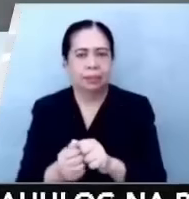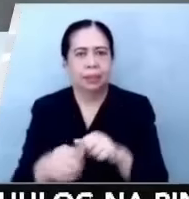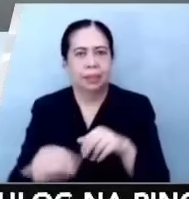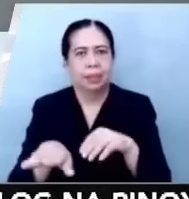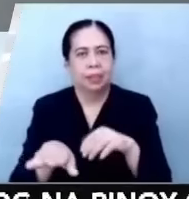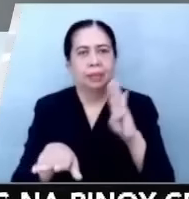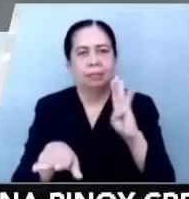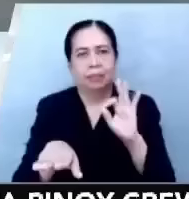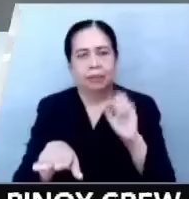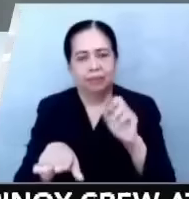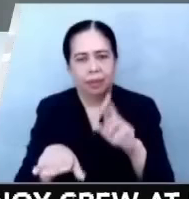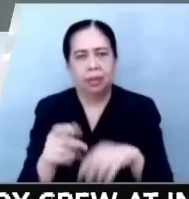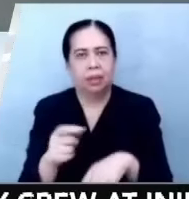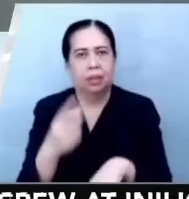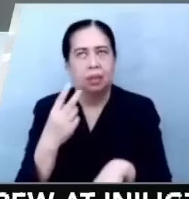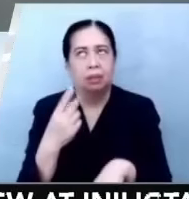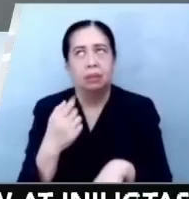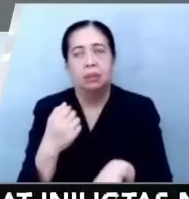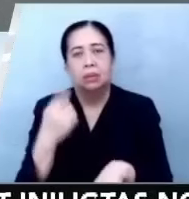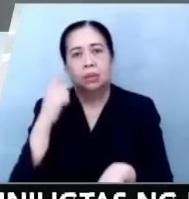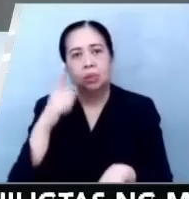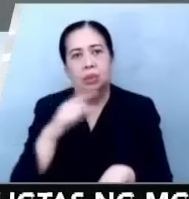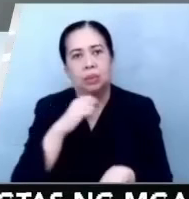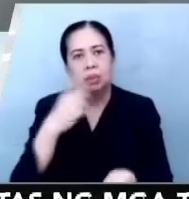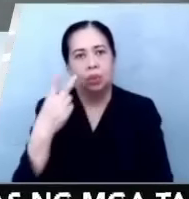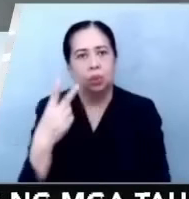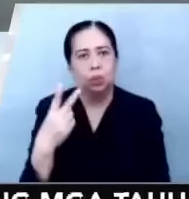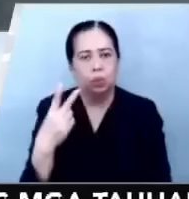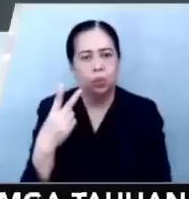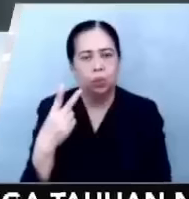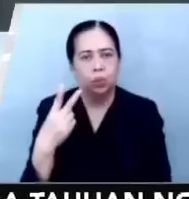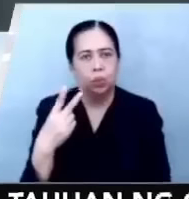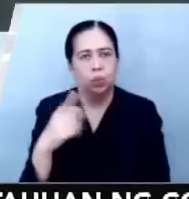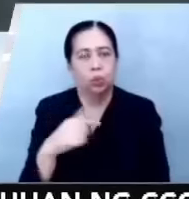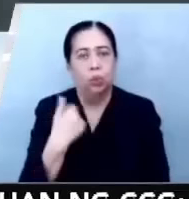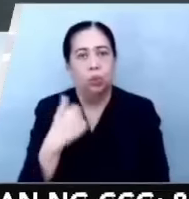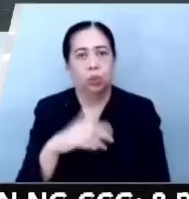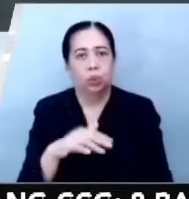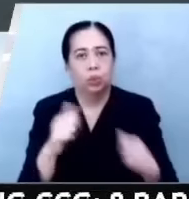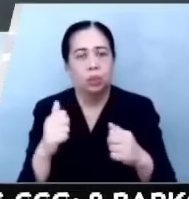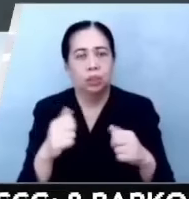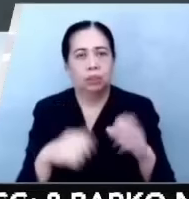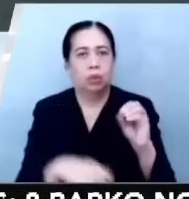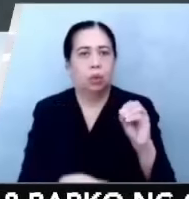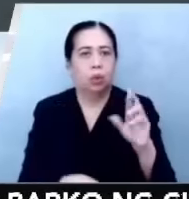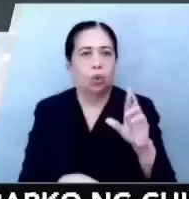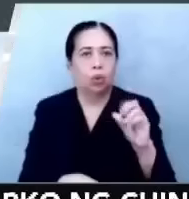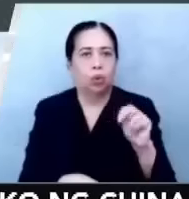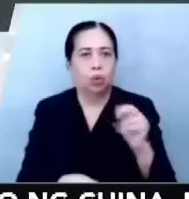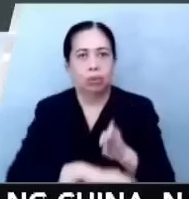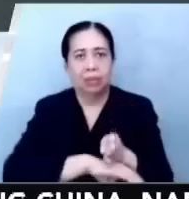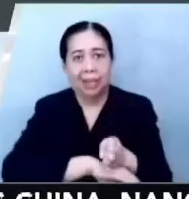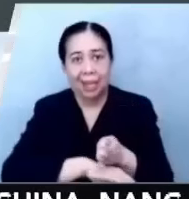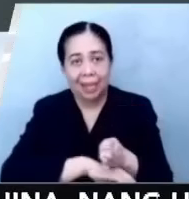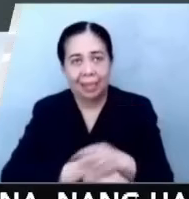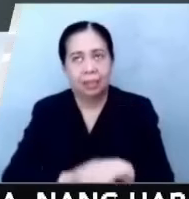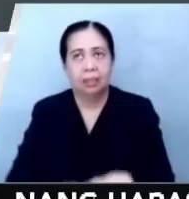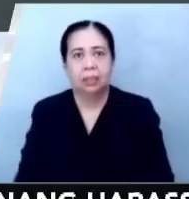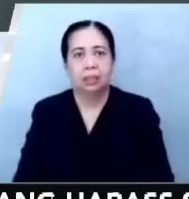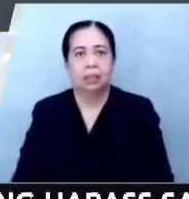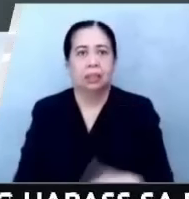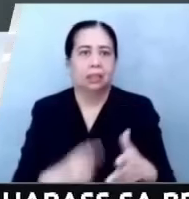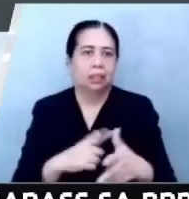Okay. Dalawa talaga itong BFAR vessel na to na umalis ng Orion Bataan, lumungo ng Pag-asa, and then eventually went